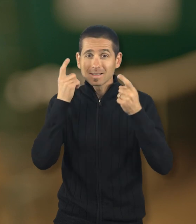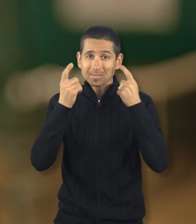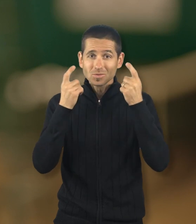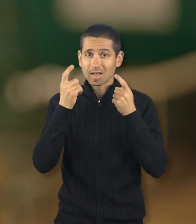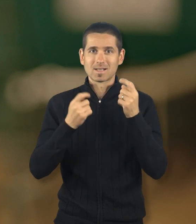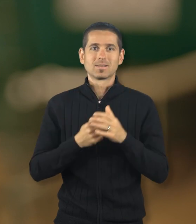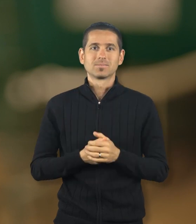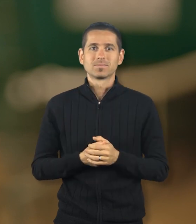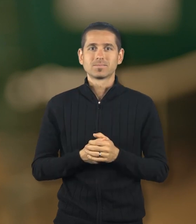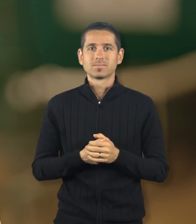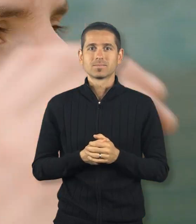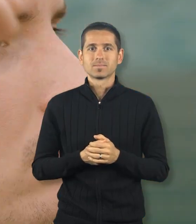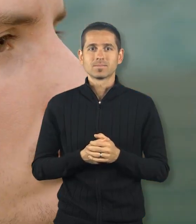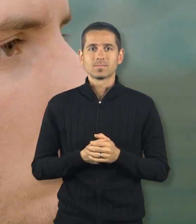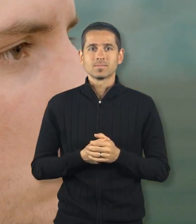razmišljaj.